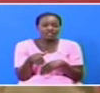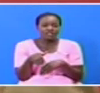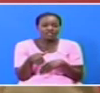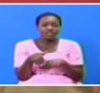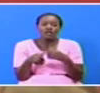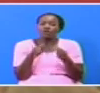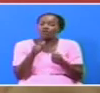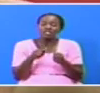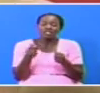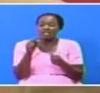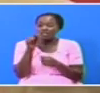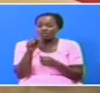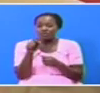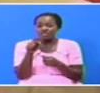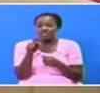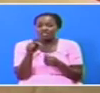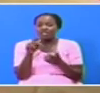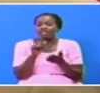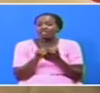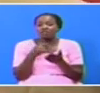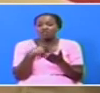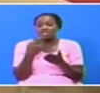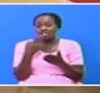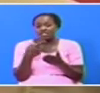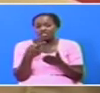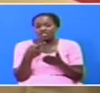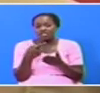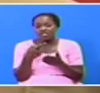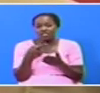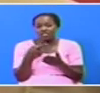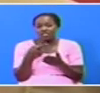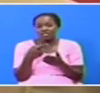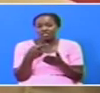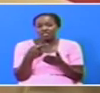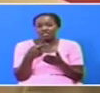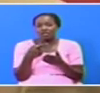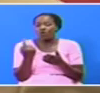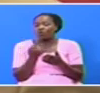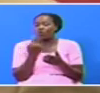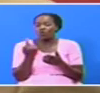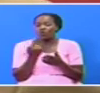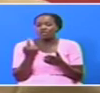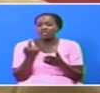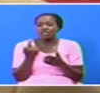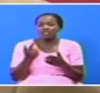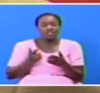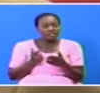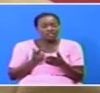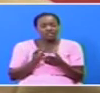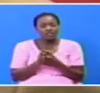Which is the other point, or that's what you wanted to say? Yeah, that's what I wanted to say, Madam Vice Chair.